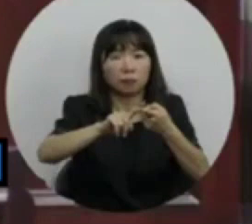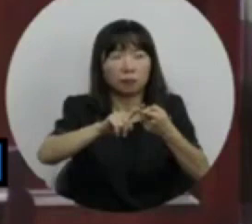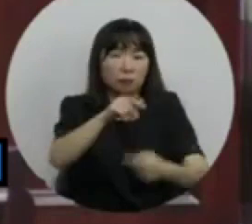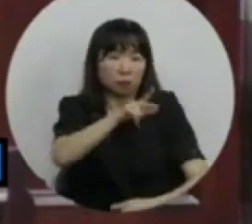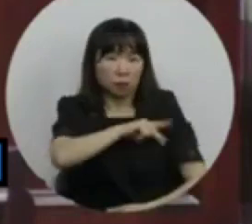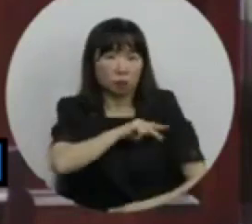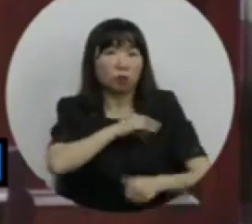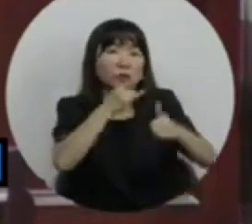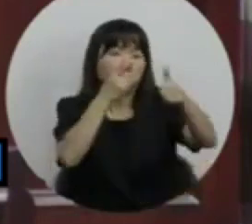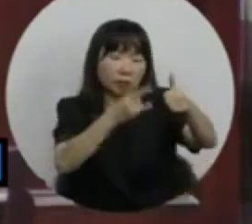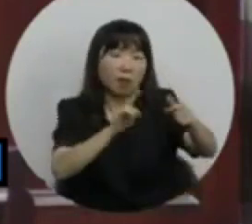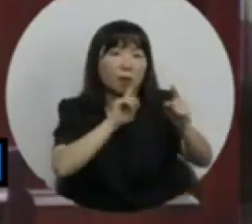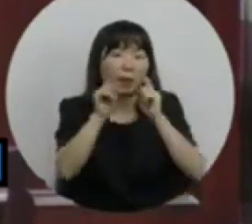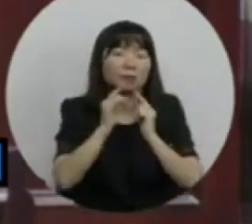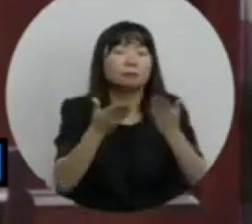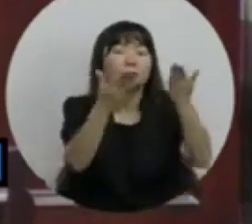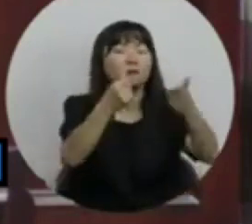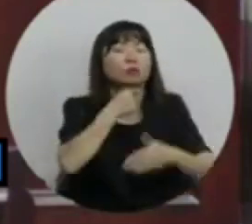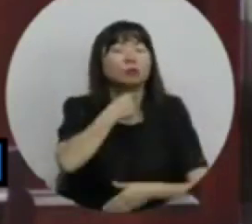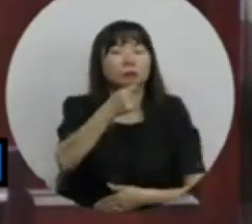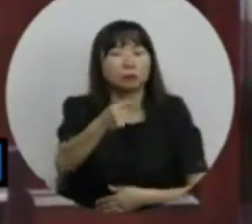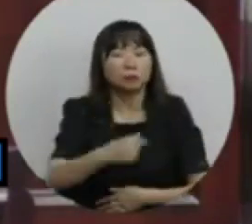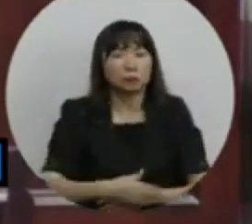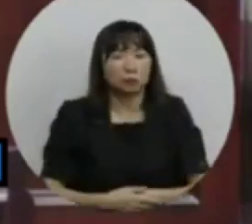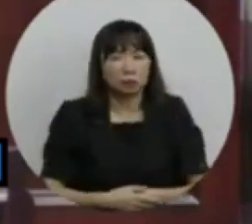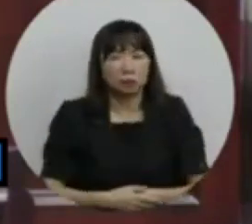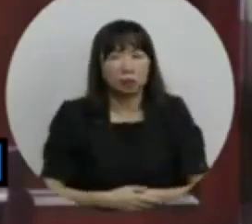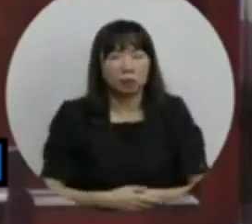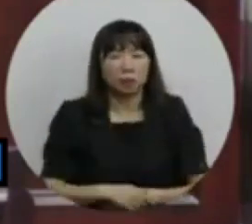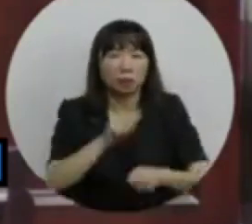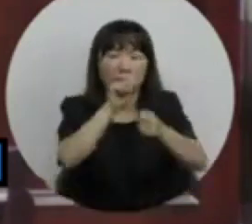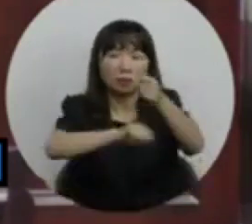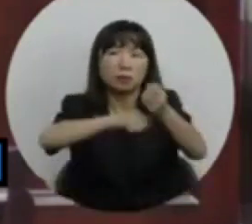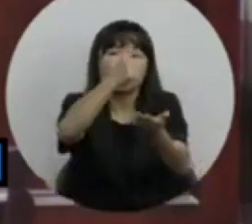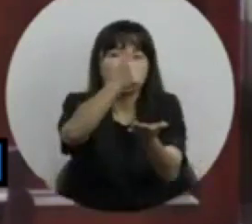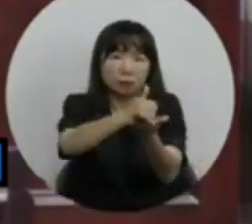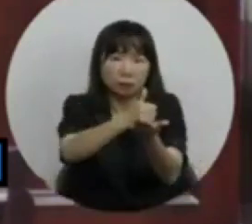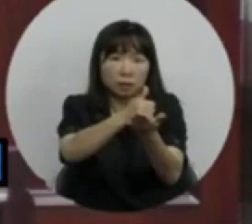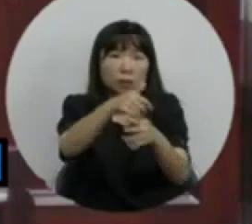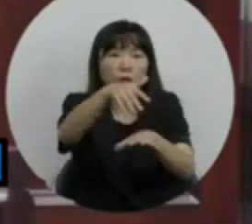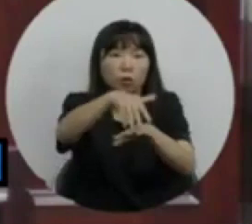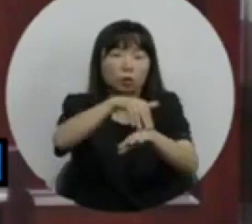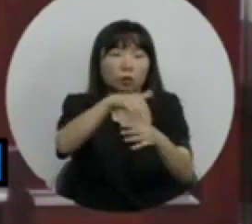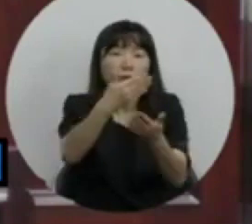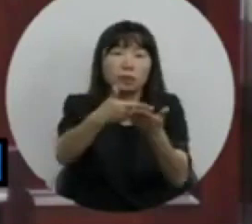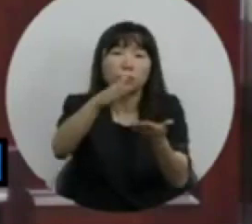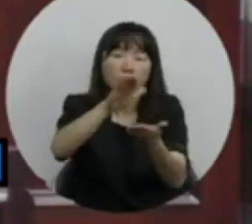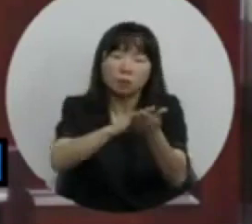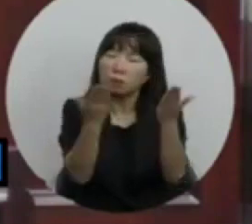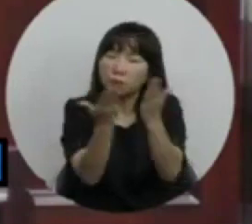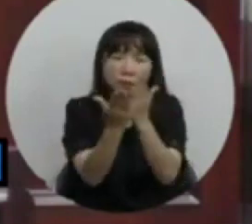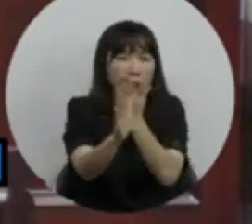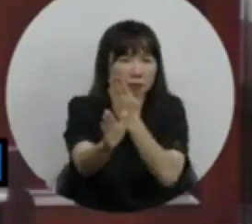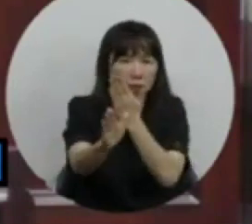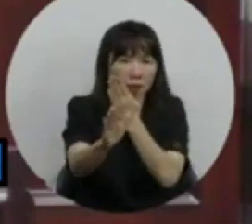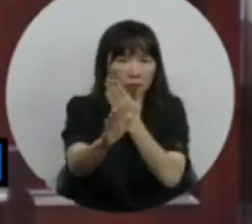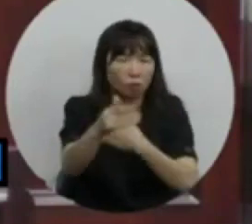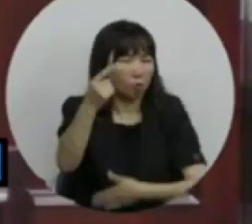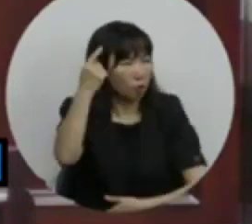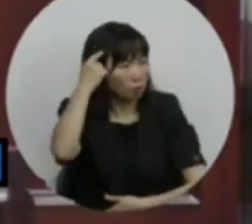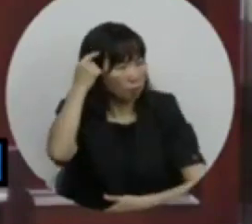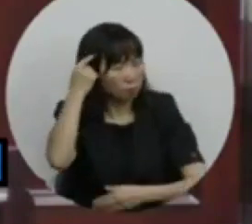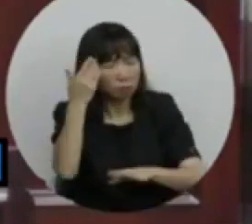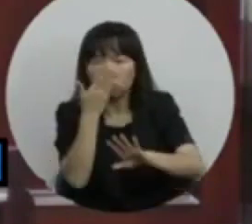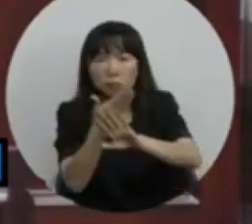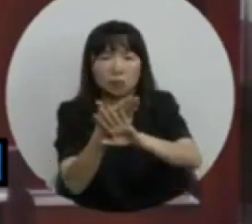의원님들께 좀 말씀을 드리겠습니다. 우리 의장님이 조직 개편안이 불합리하고 비상식적이다